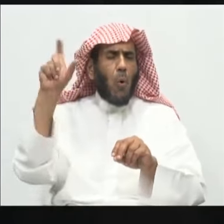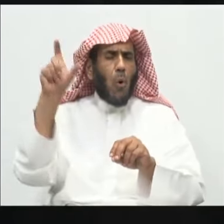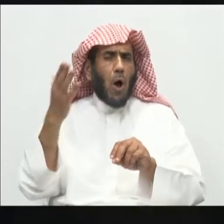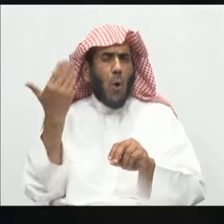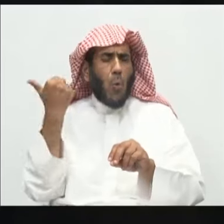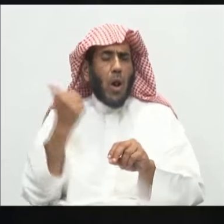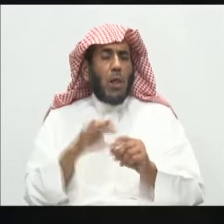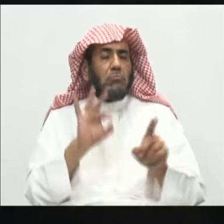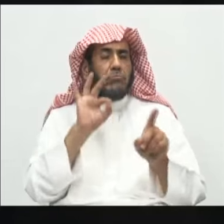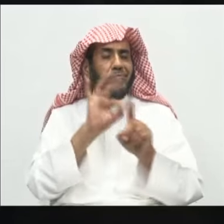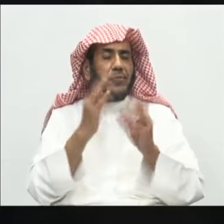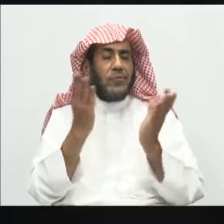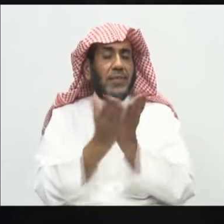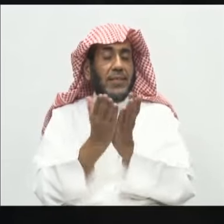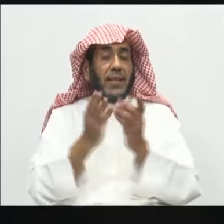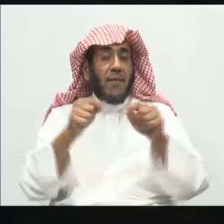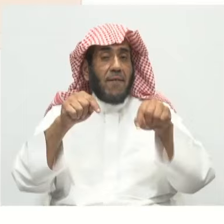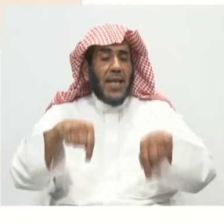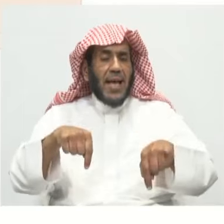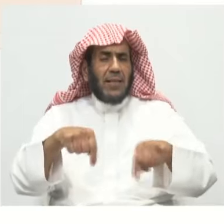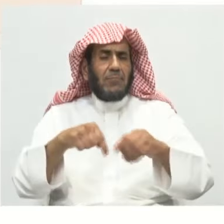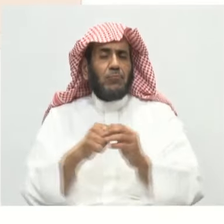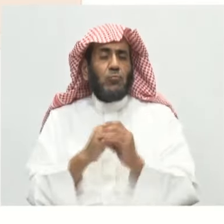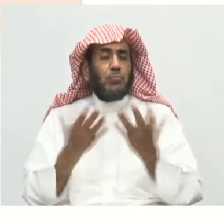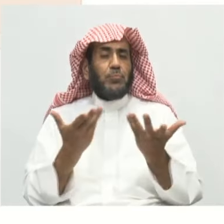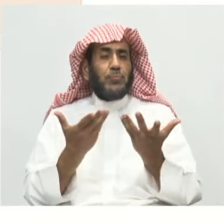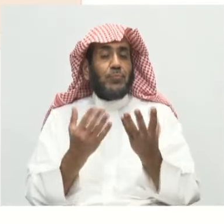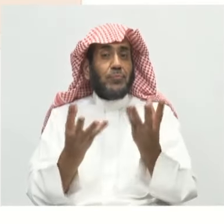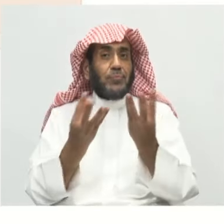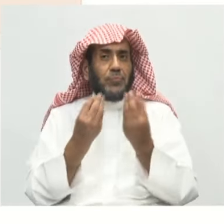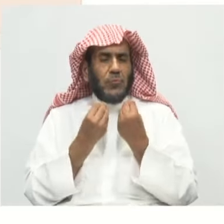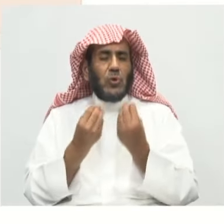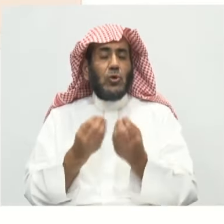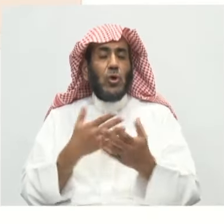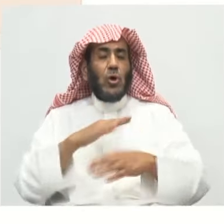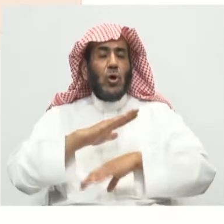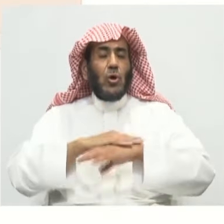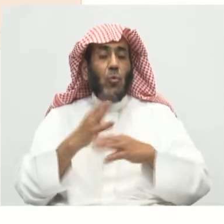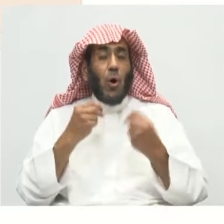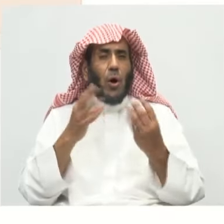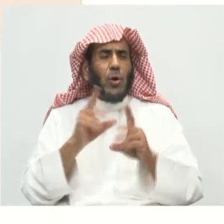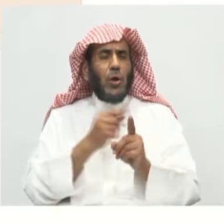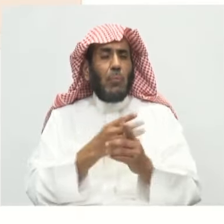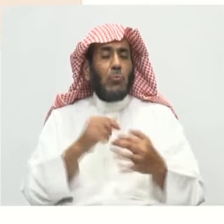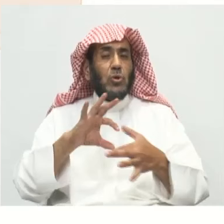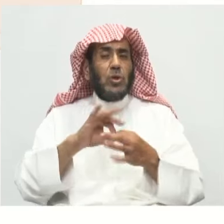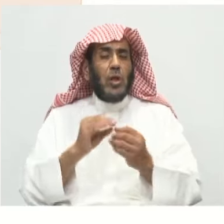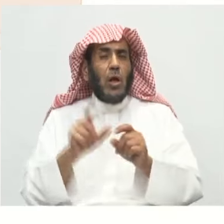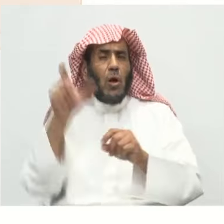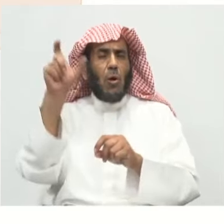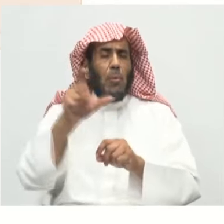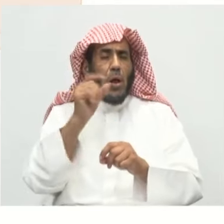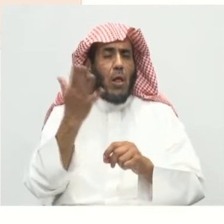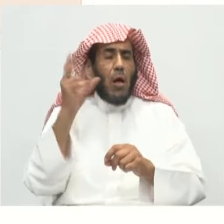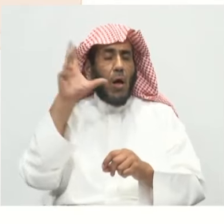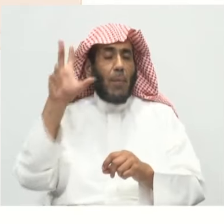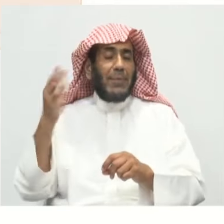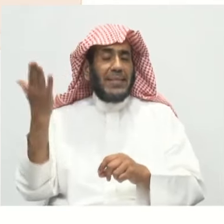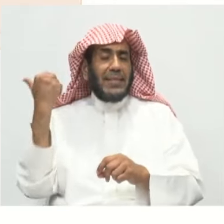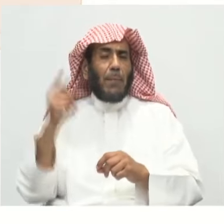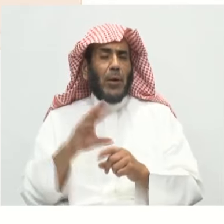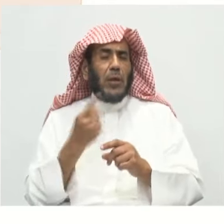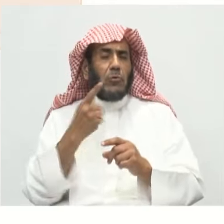اهداف الدرس في في هذا الدرس طبعا هو اكتساب واتجاهات وقيم متصله في مجال الاعلام السابقين هذا هدف العام يتعلق بالوحده